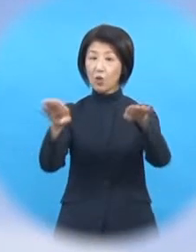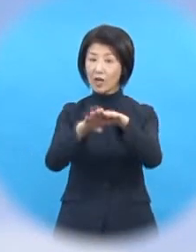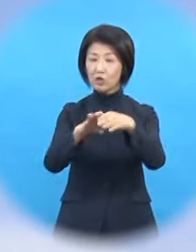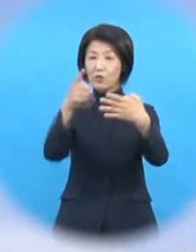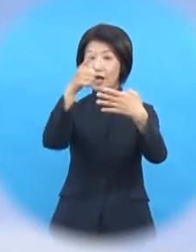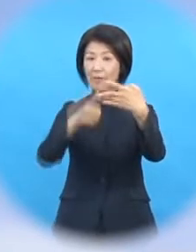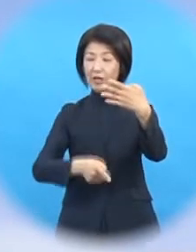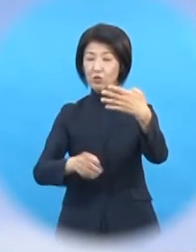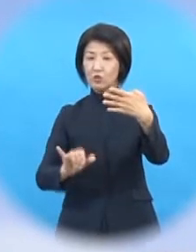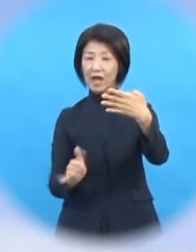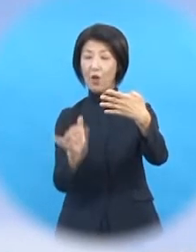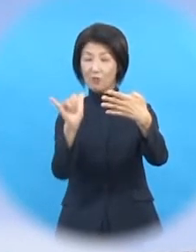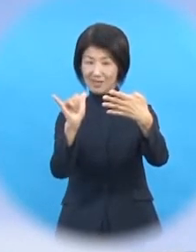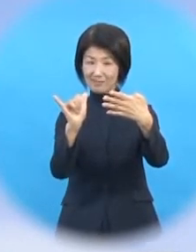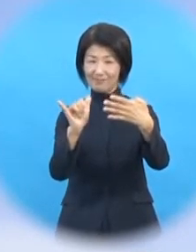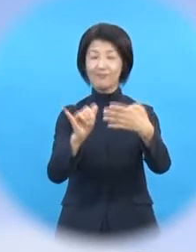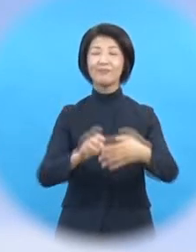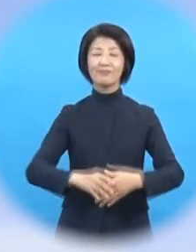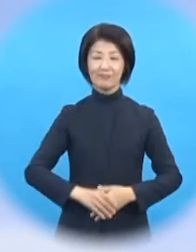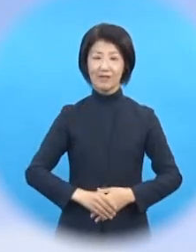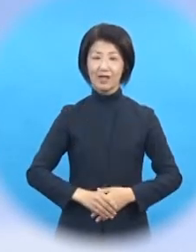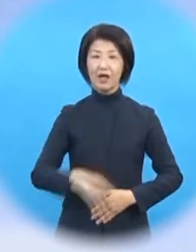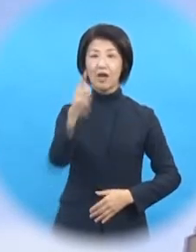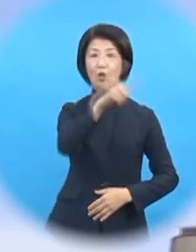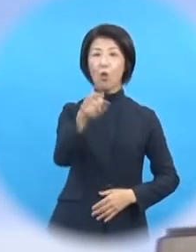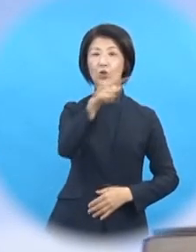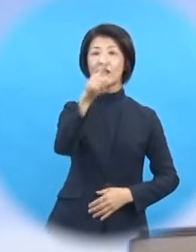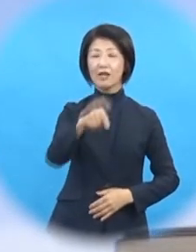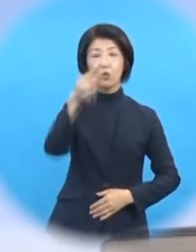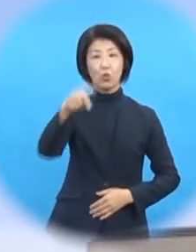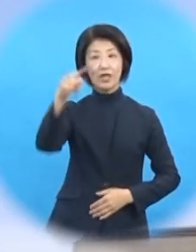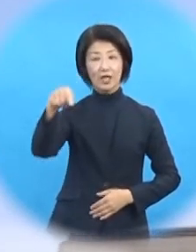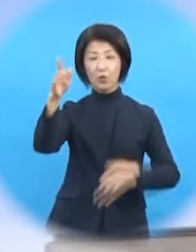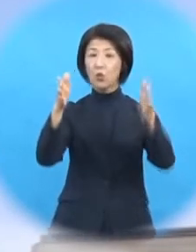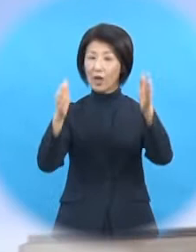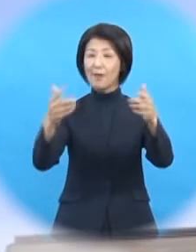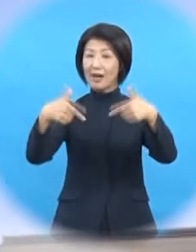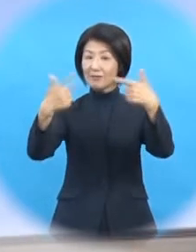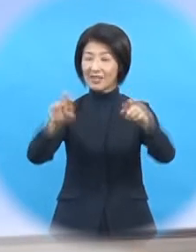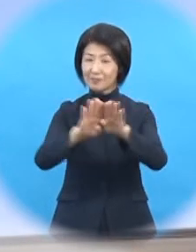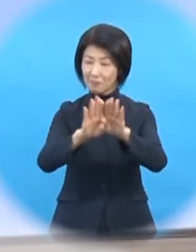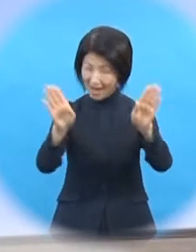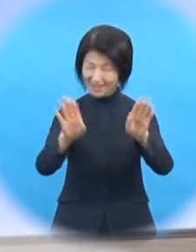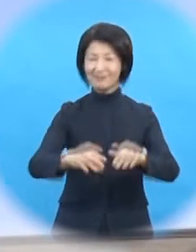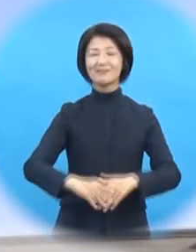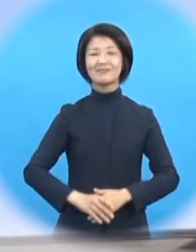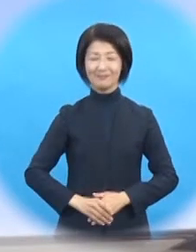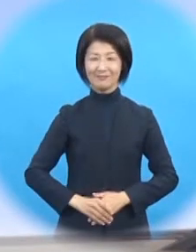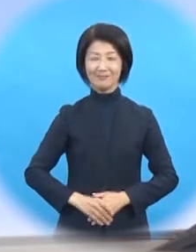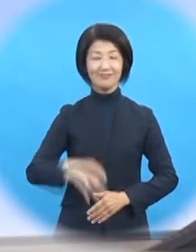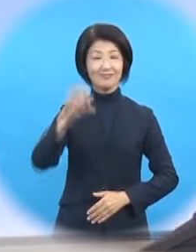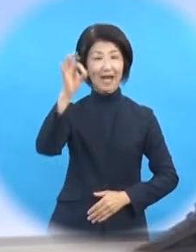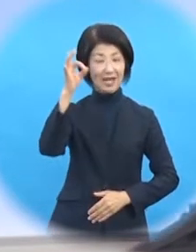毎週火曜日。ただしゴールデンウィーク中は毎日開館しています。観覧料